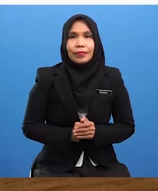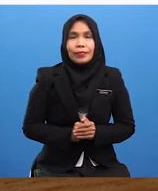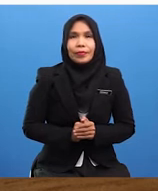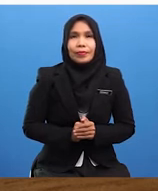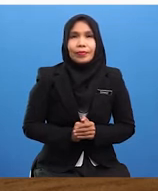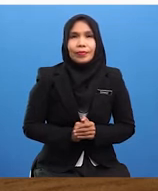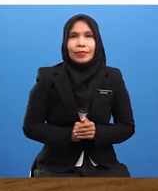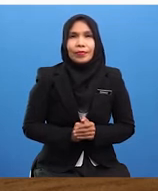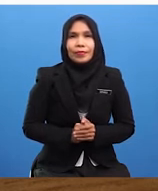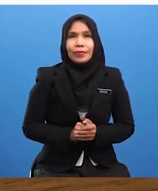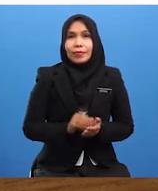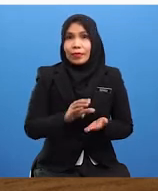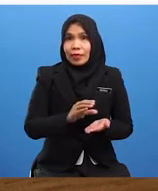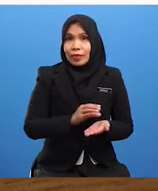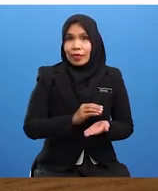cetakan kayu,